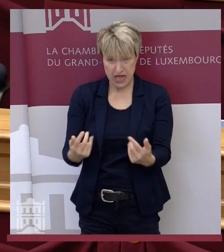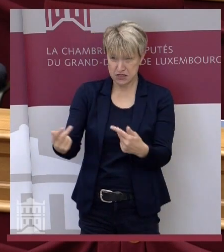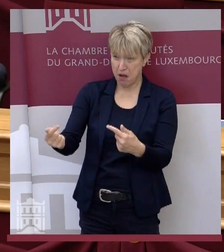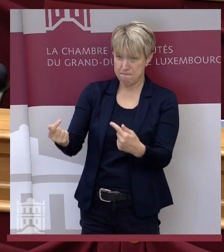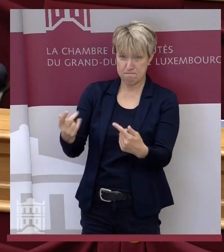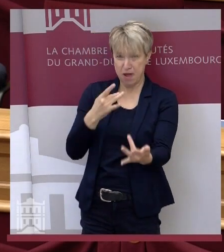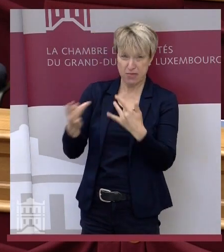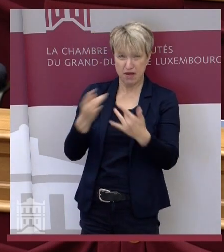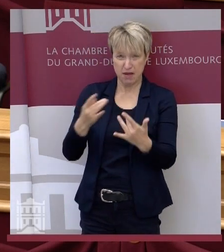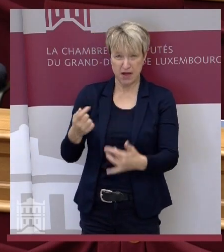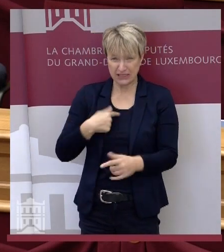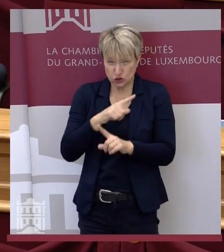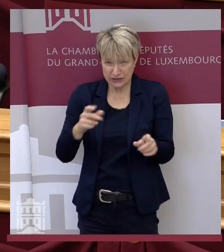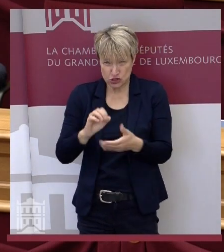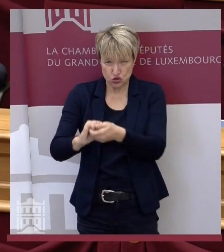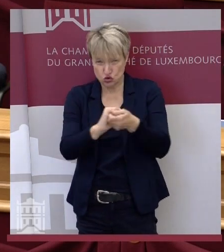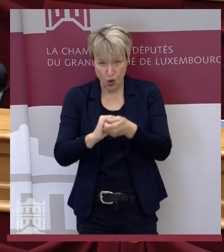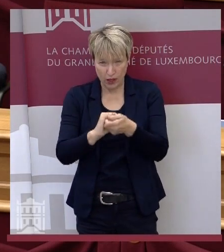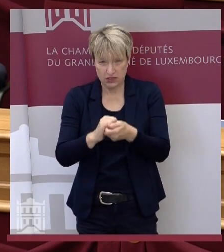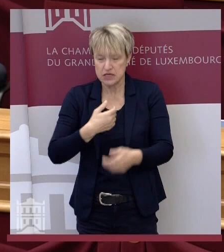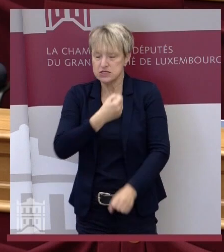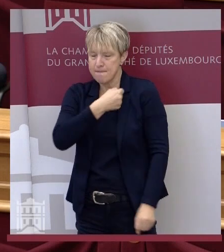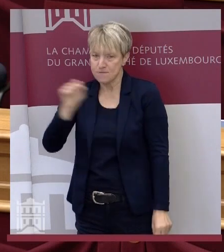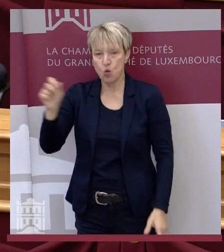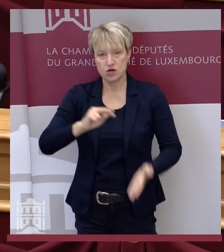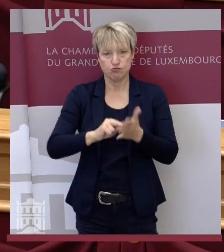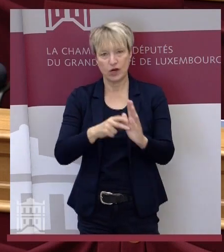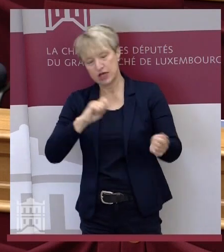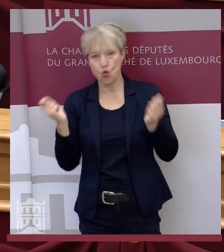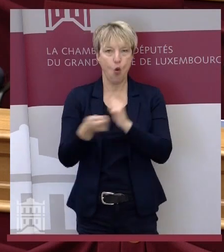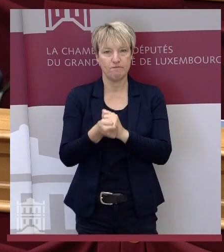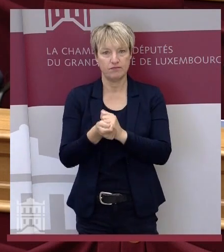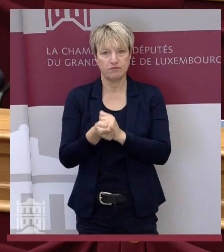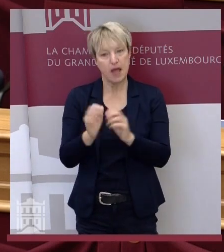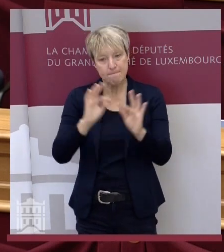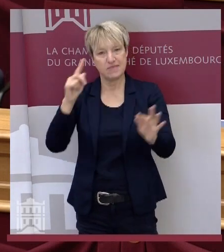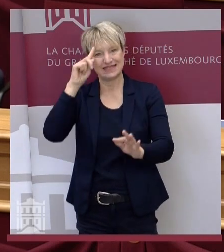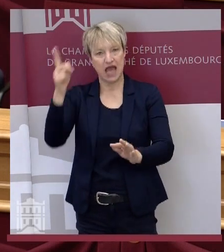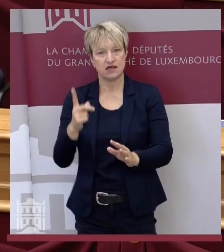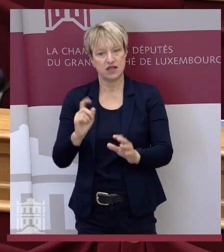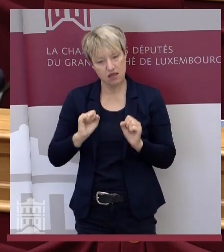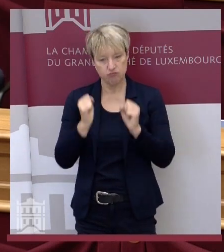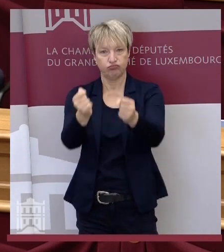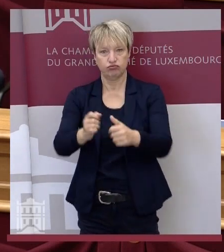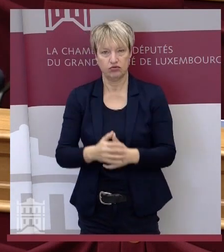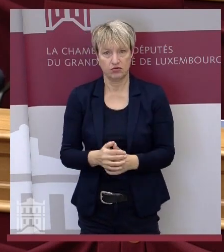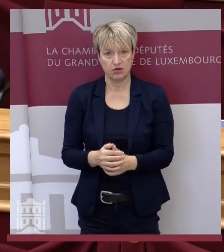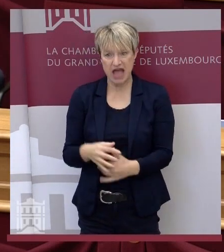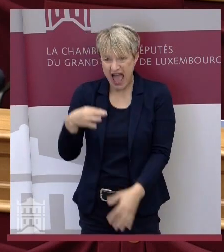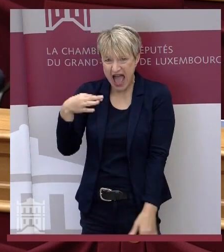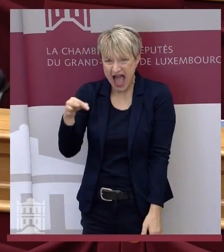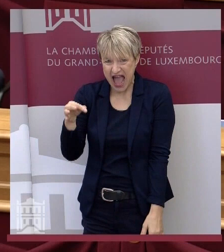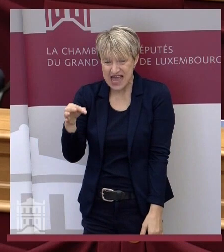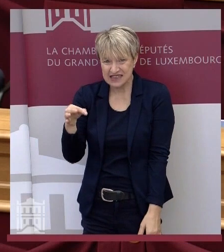zu überdenken, an neue Wege zu gehen, an bessere Ideen zu vertreten. An ein ähnliches Argument, an dem Fall, weil der argumentativ gegen den ADR nicht